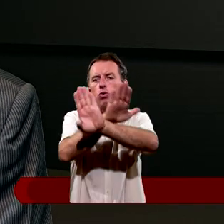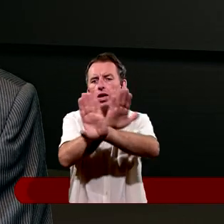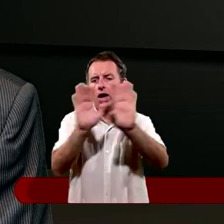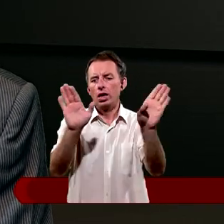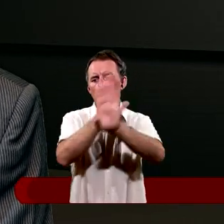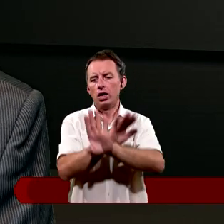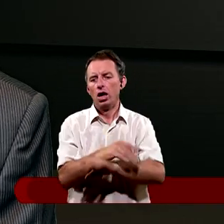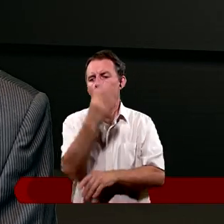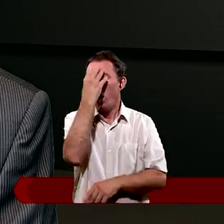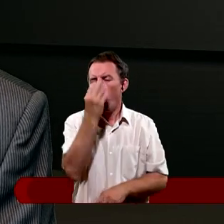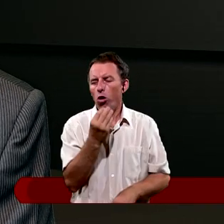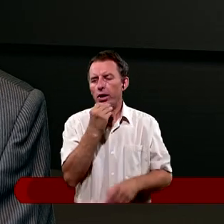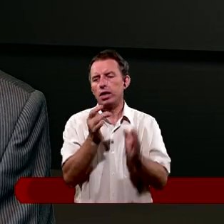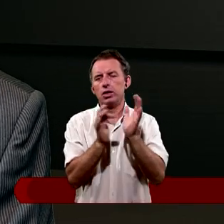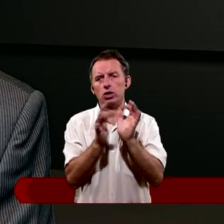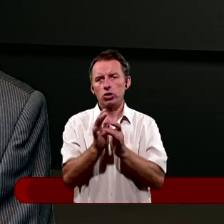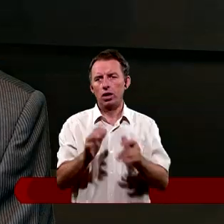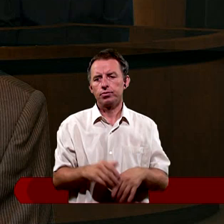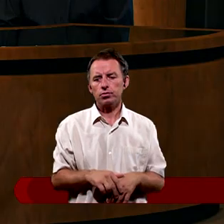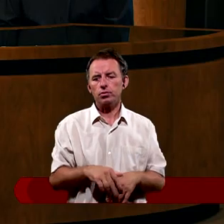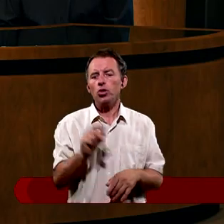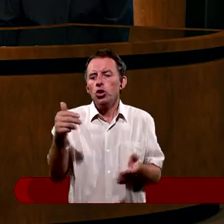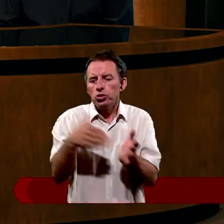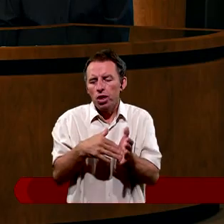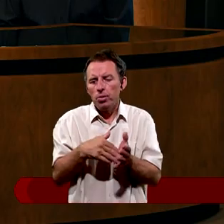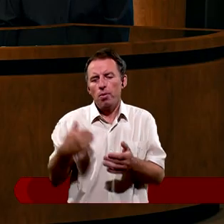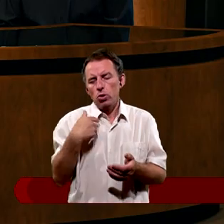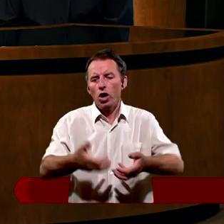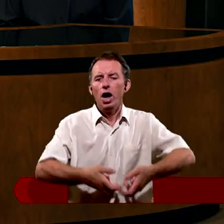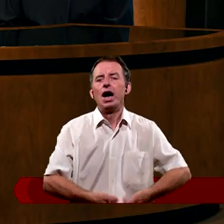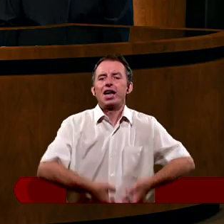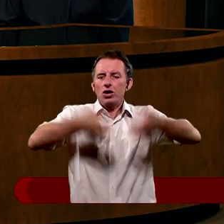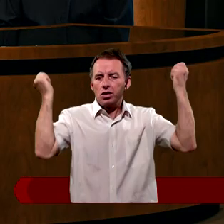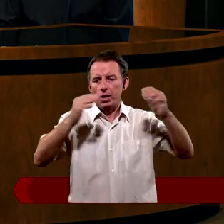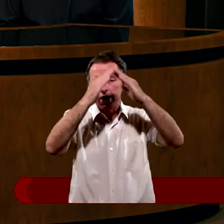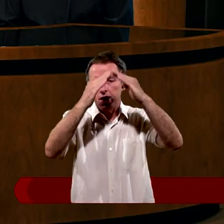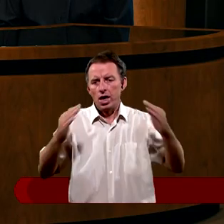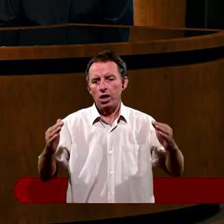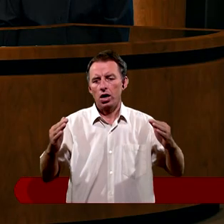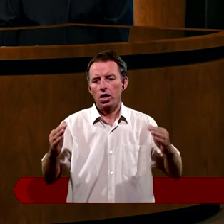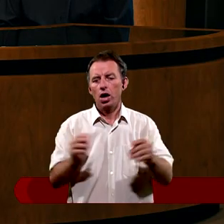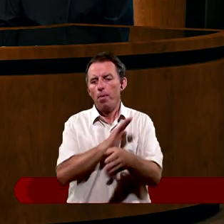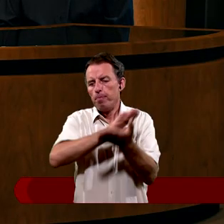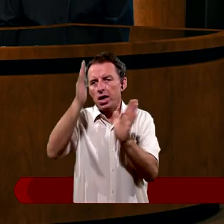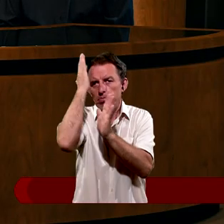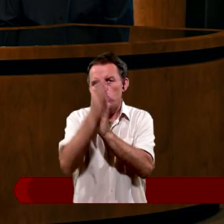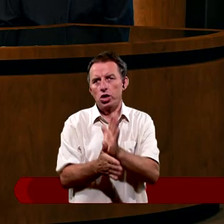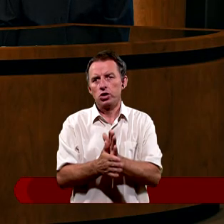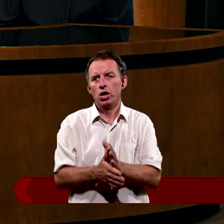przysłaniali obraz Jezusa. Trzeba było rozebrać dach i